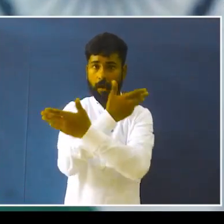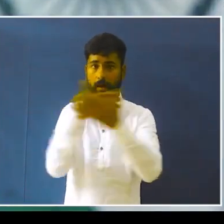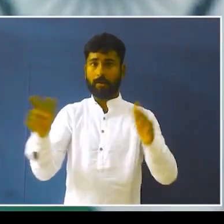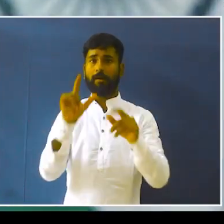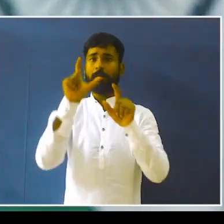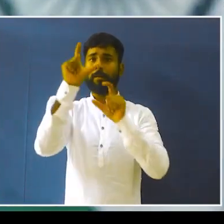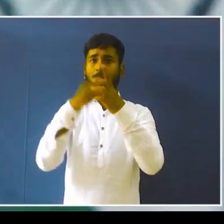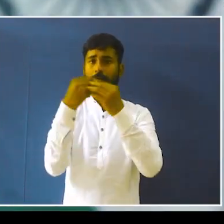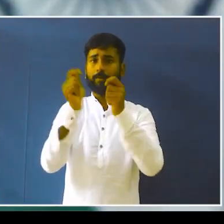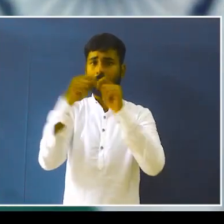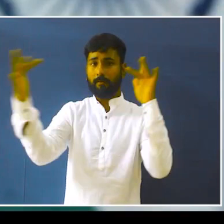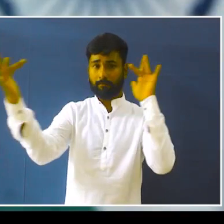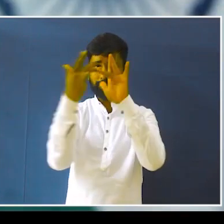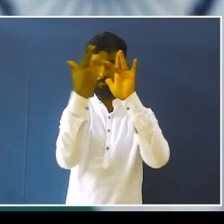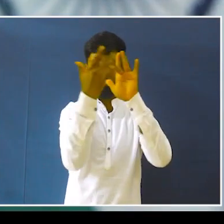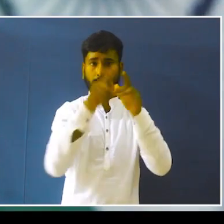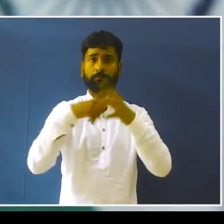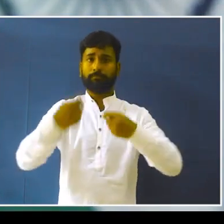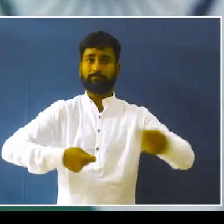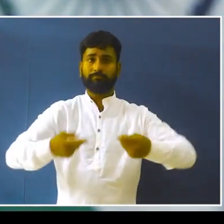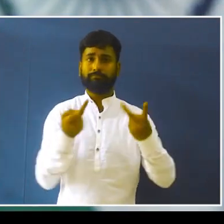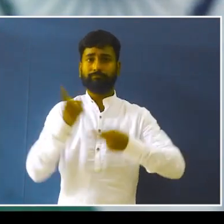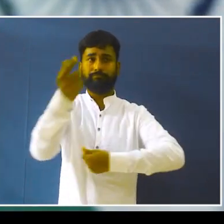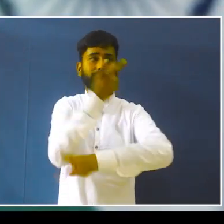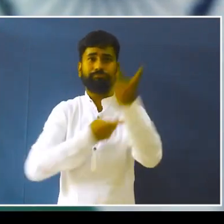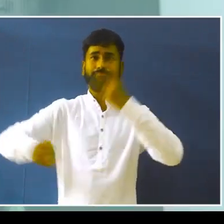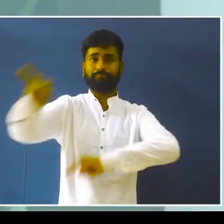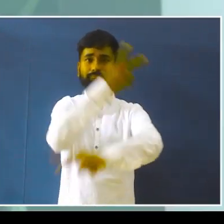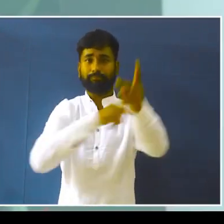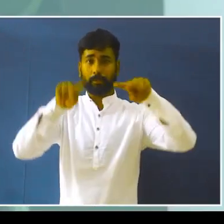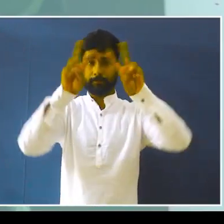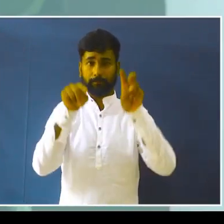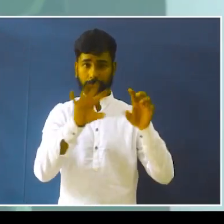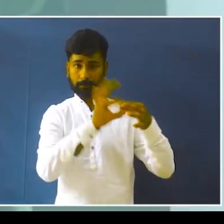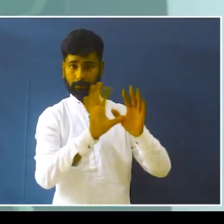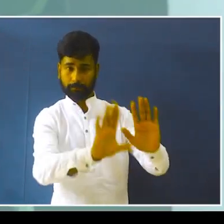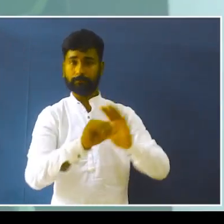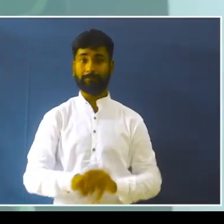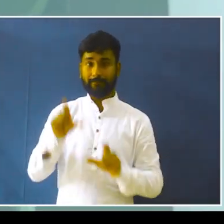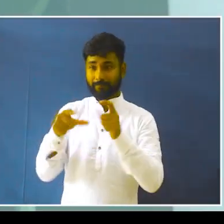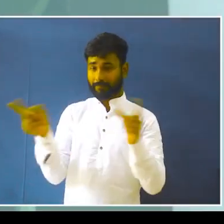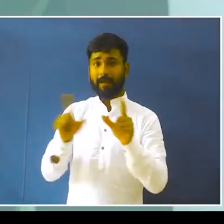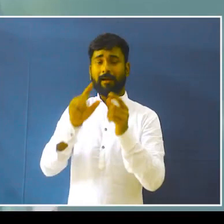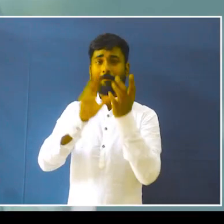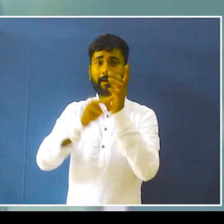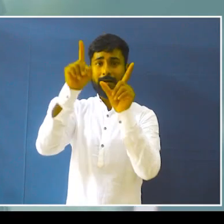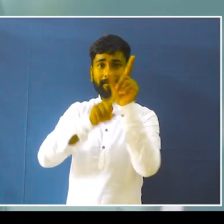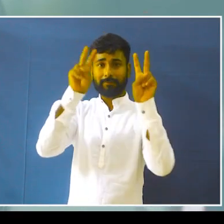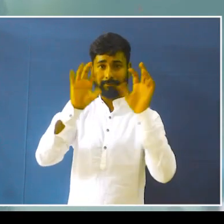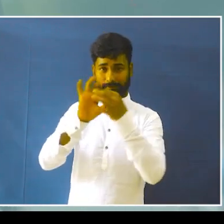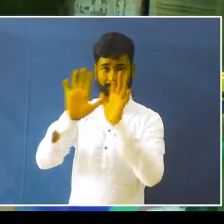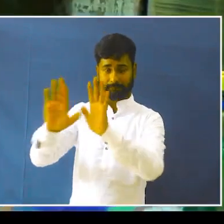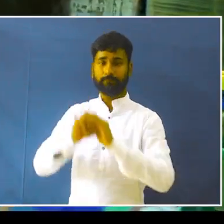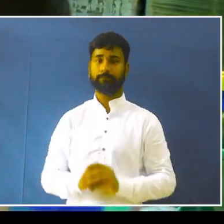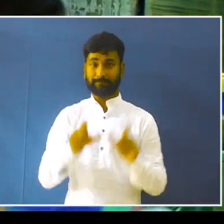सरकार में कई महत्वपूर्ण योजनाओं की शुरुआत की गई। मुद्रा योजना से वे युवा प्रोत्साहित